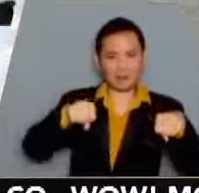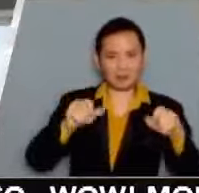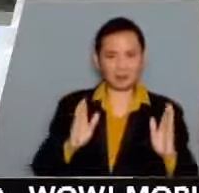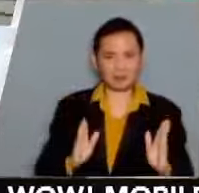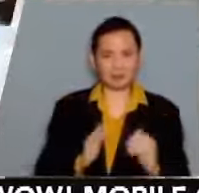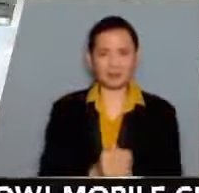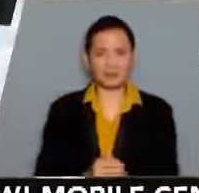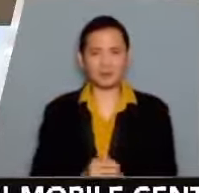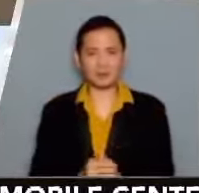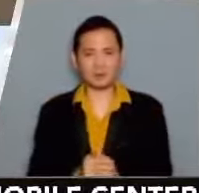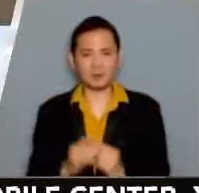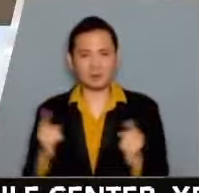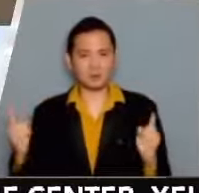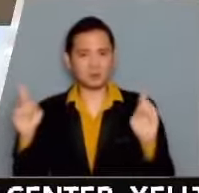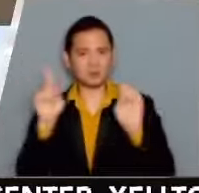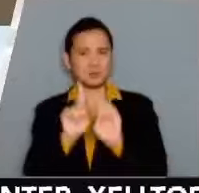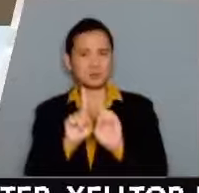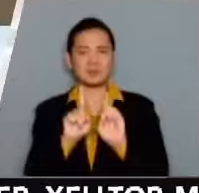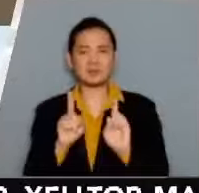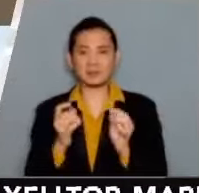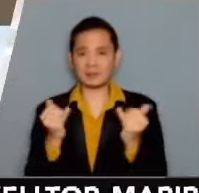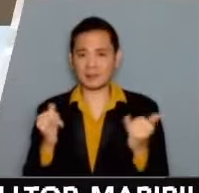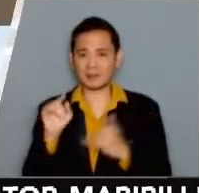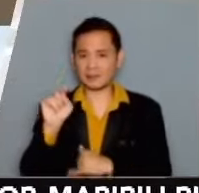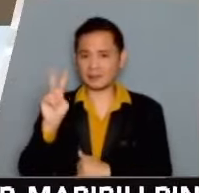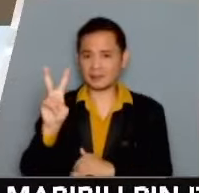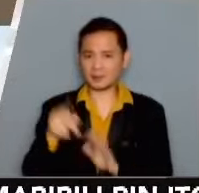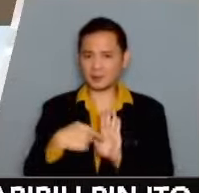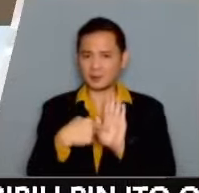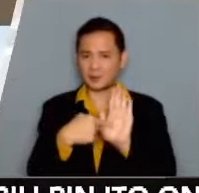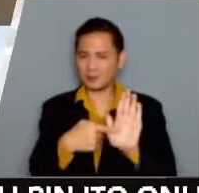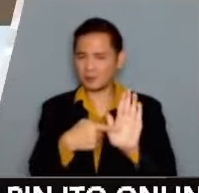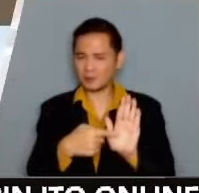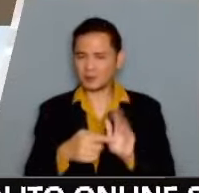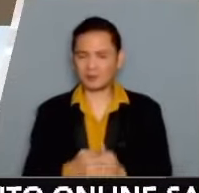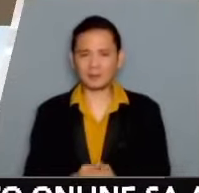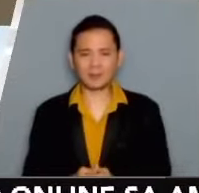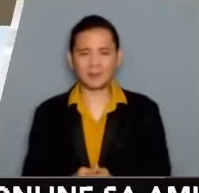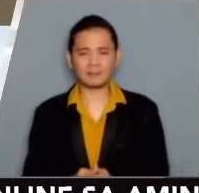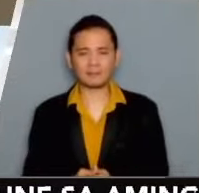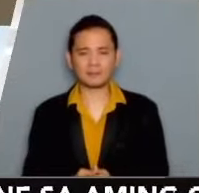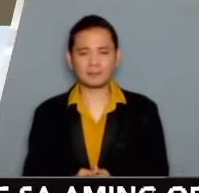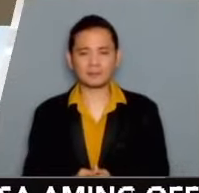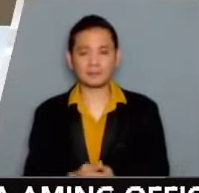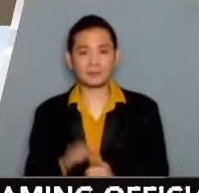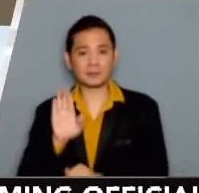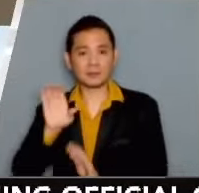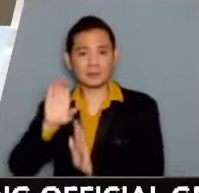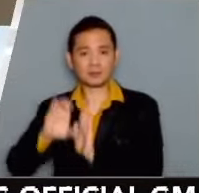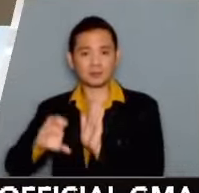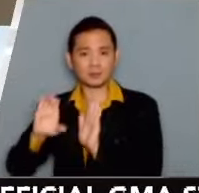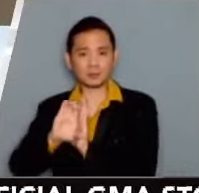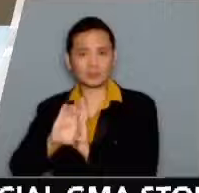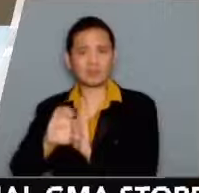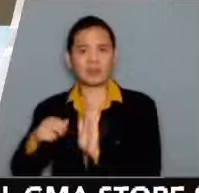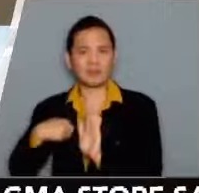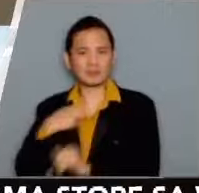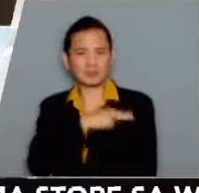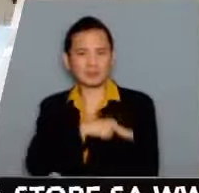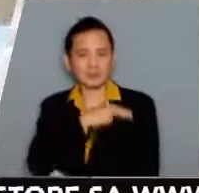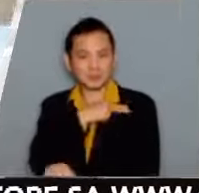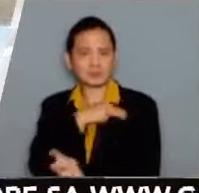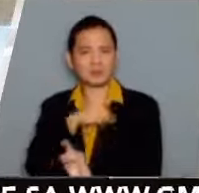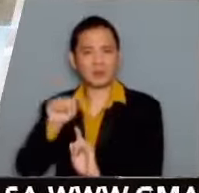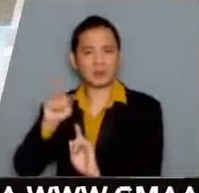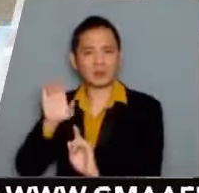Prime Time at ngayon sa Black Rider naman. Dati na rin lumabas ang karakter ni Jillian sa Abot-Kamay na Pangarap na sa